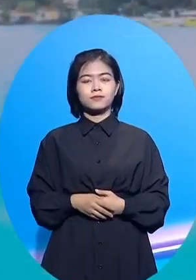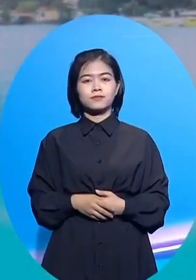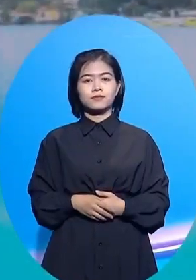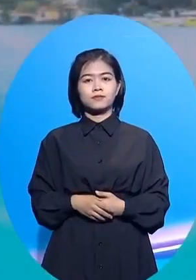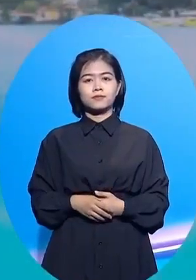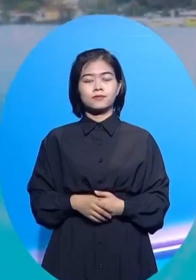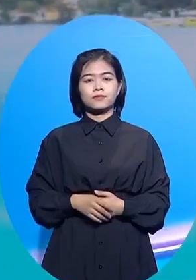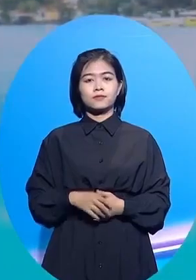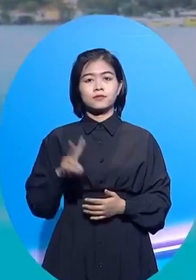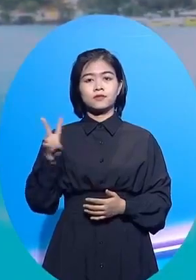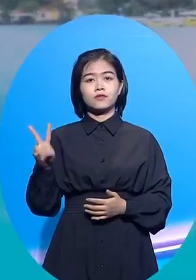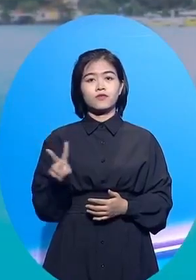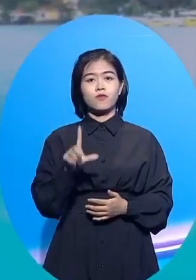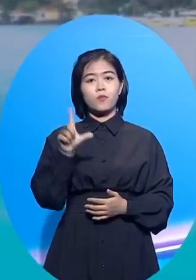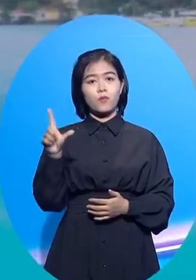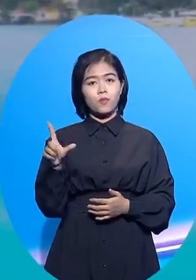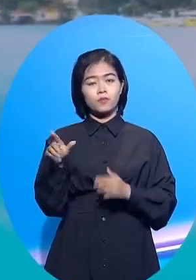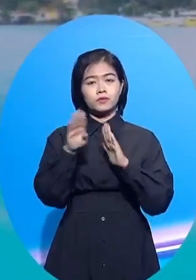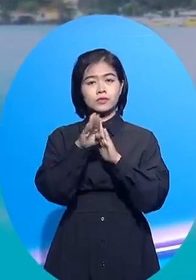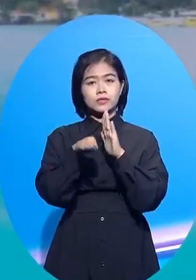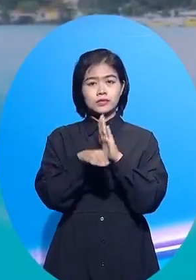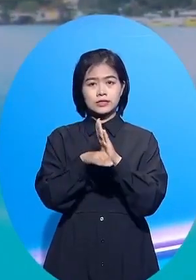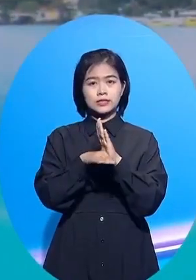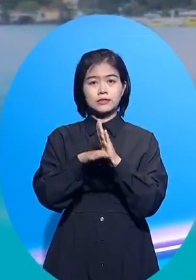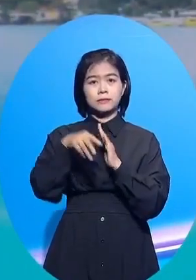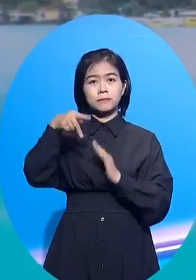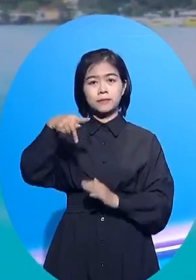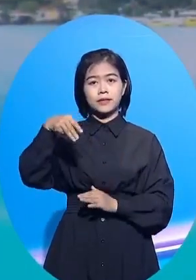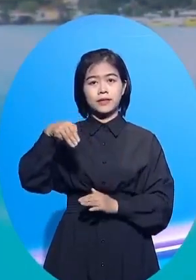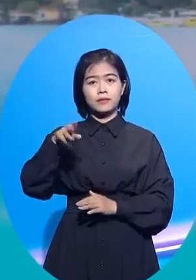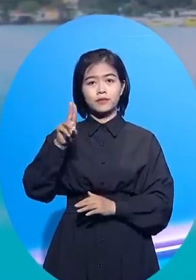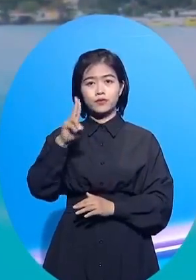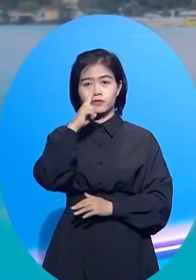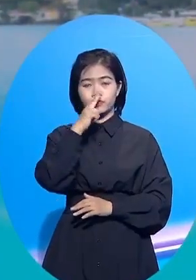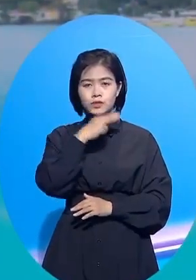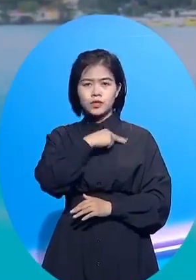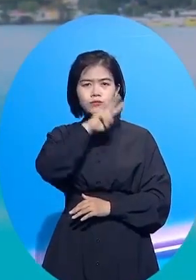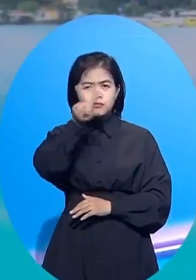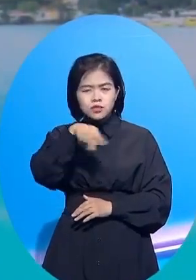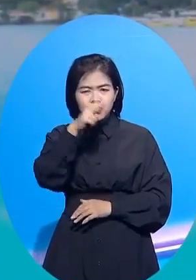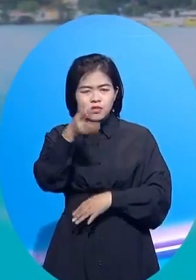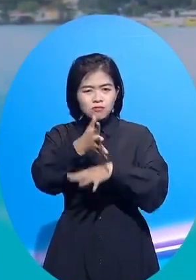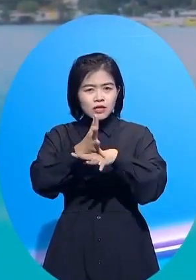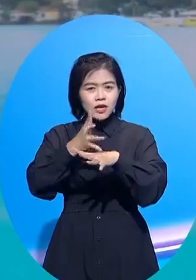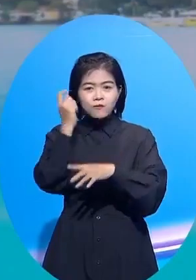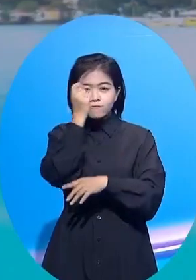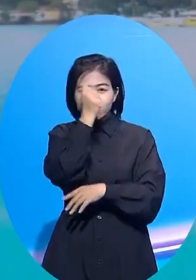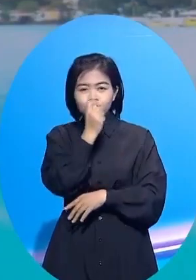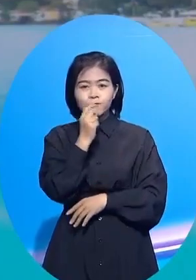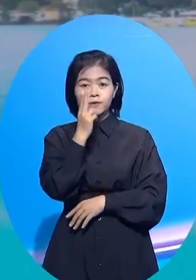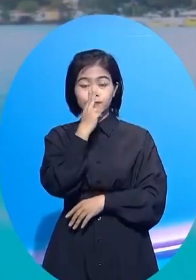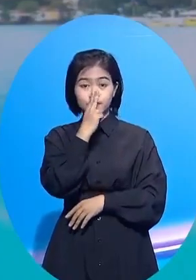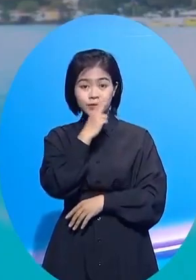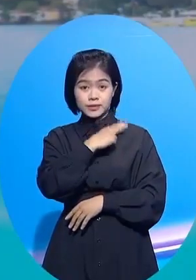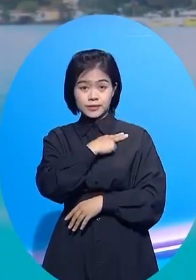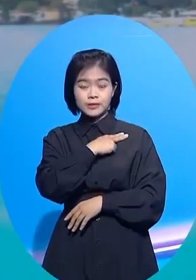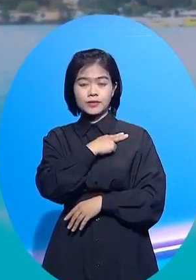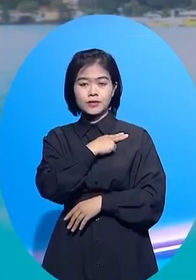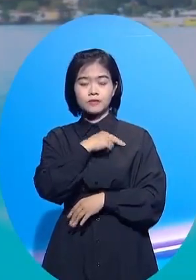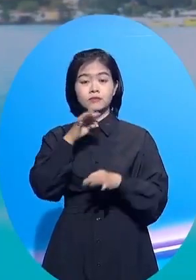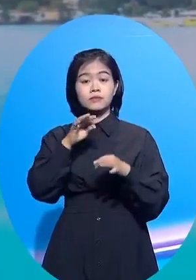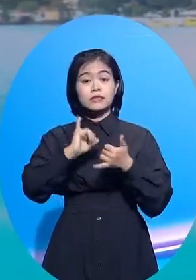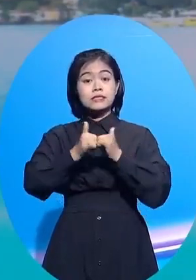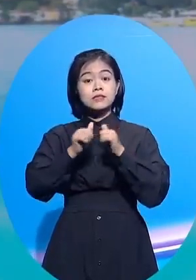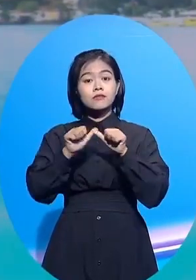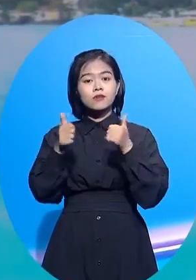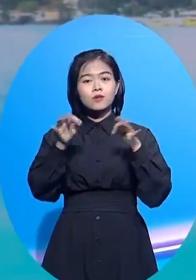loại của chương trình The PMU Việt Nam 2022 tìm kiếm tài năng phun xăm thẩm mỹ đã diễn ra tại Thành phố Hồ Chí Minh. Vòng truyền hình